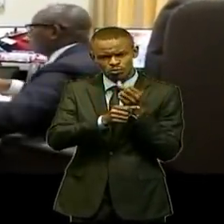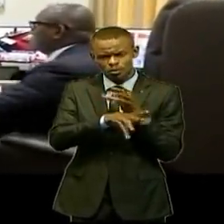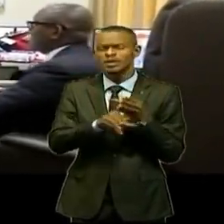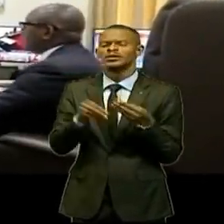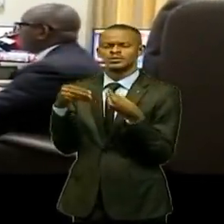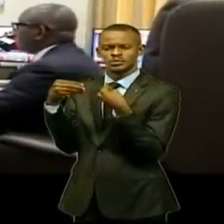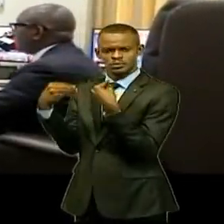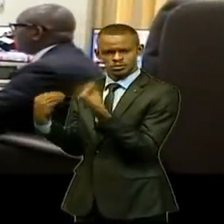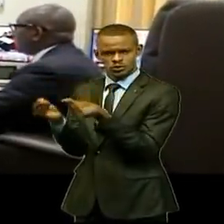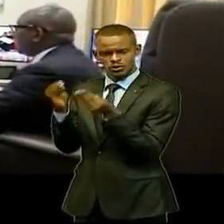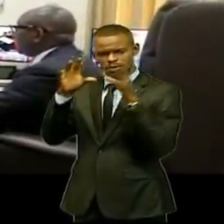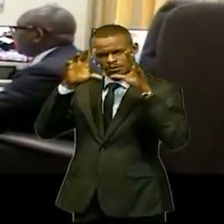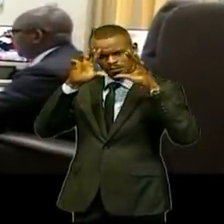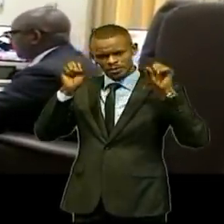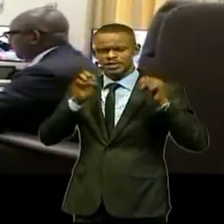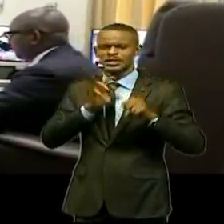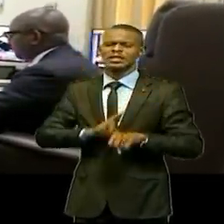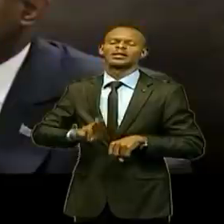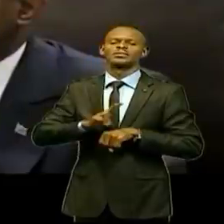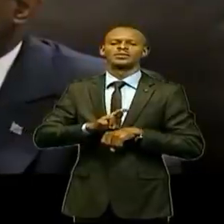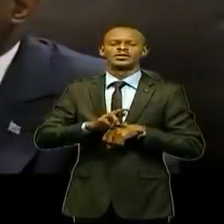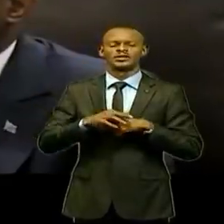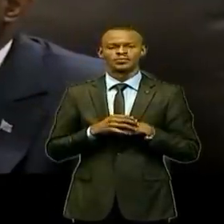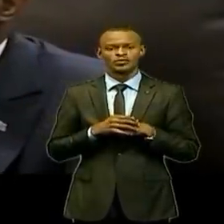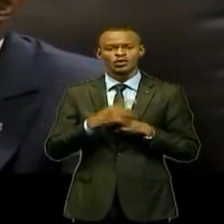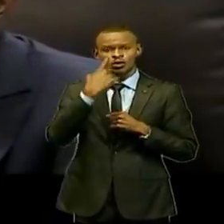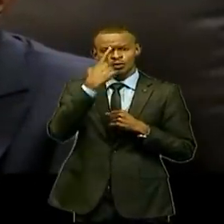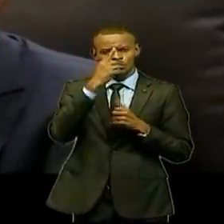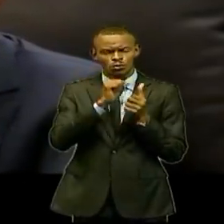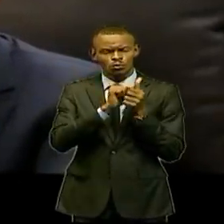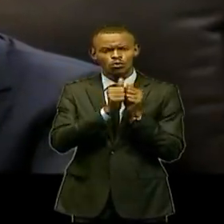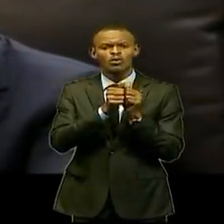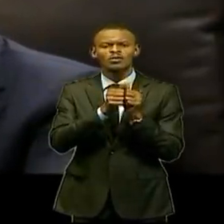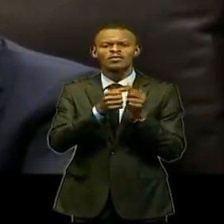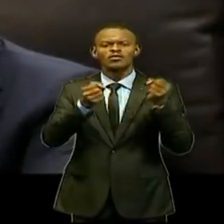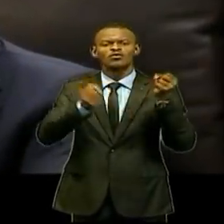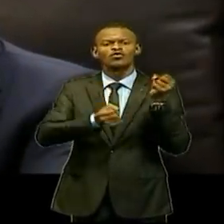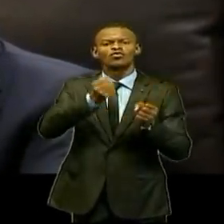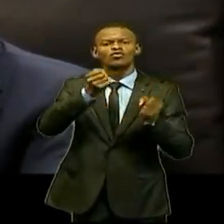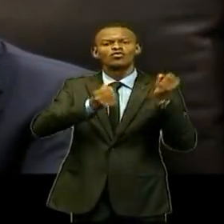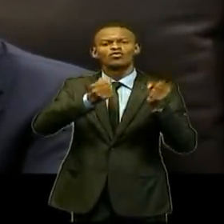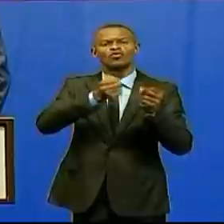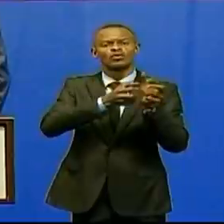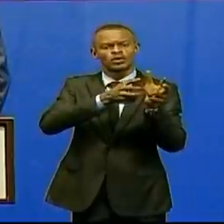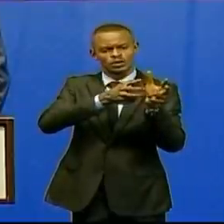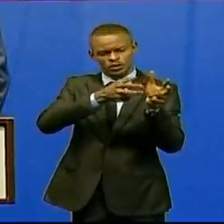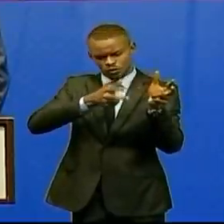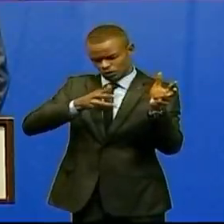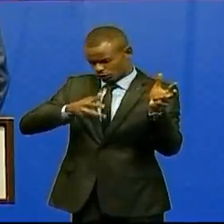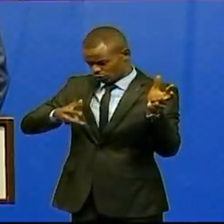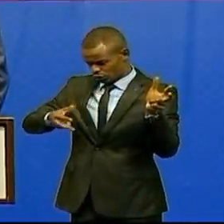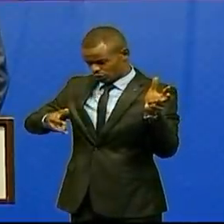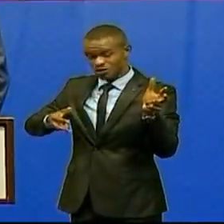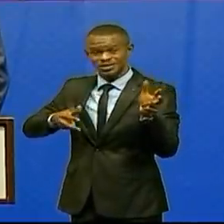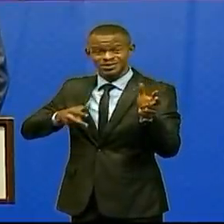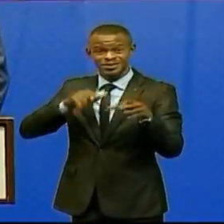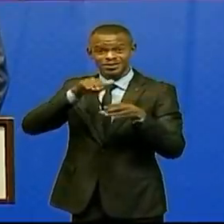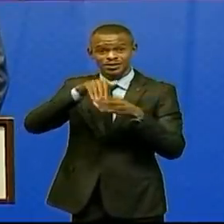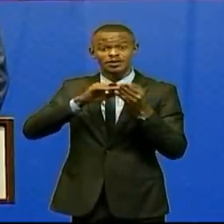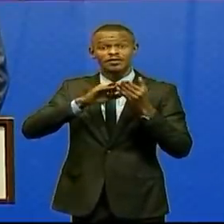compétence. En ce qui concerne la problématique des embouteillages dans la ville de Kinshasa, outre